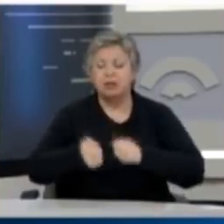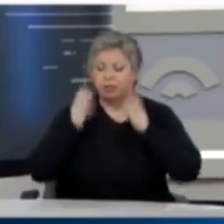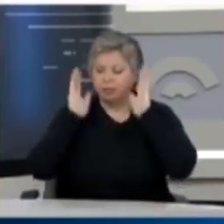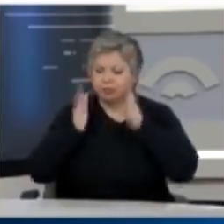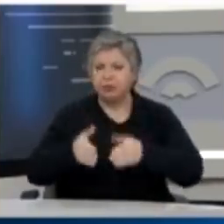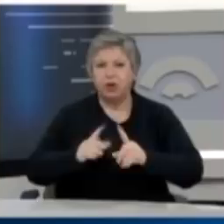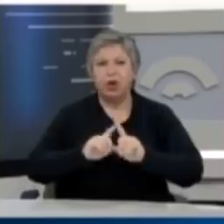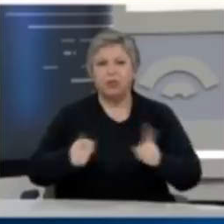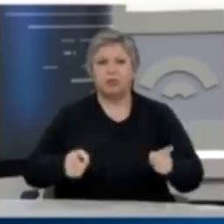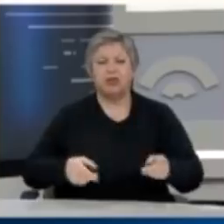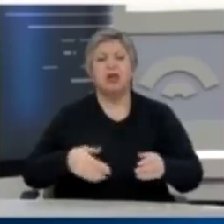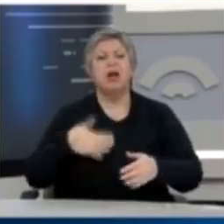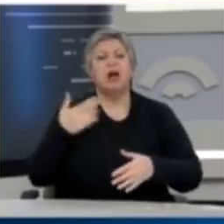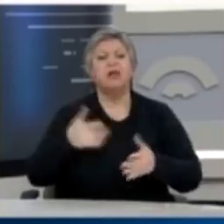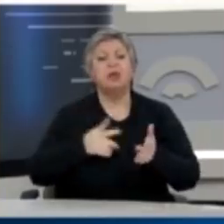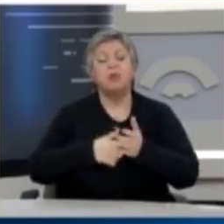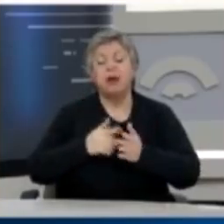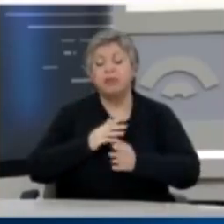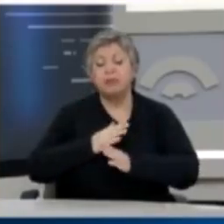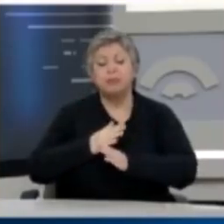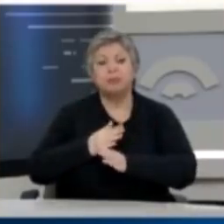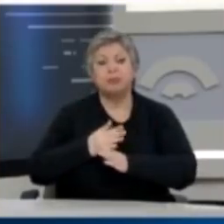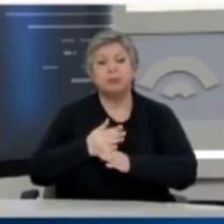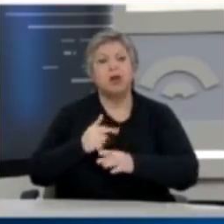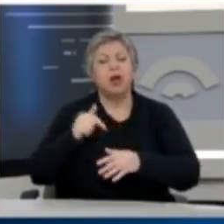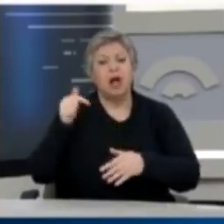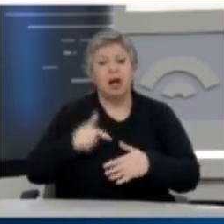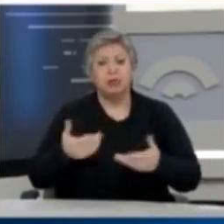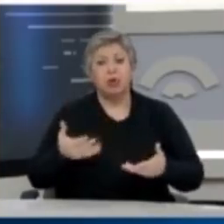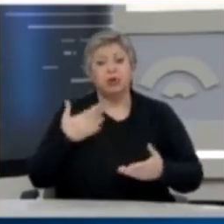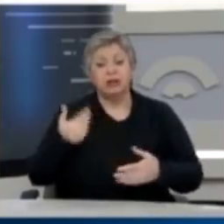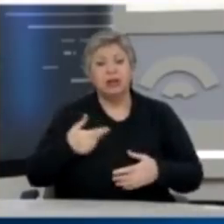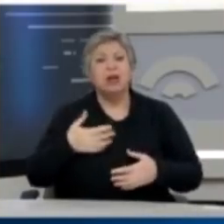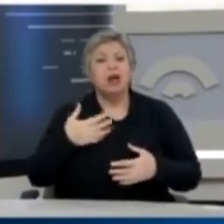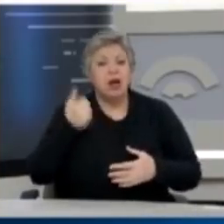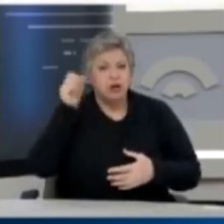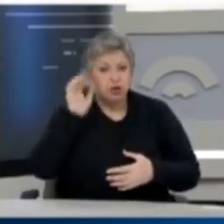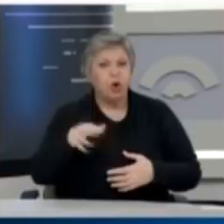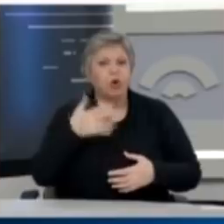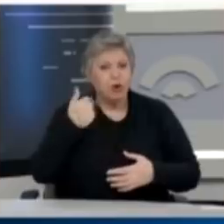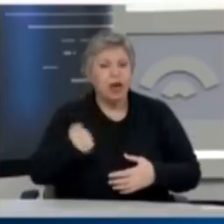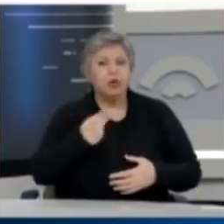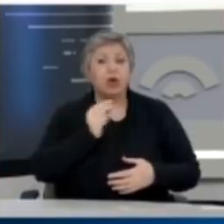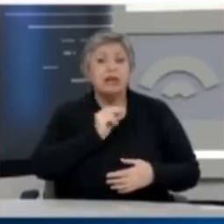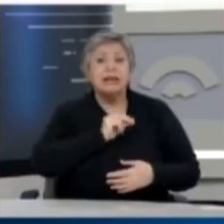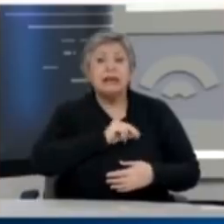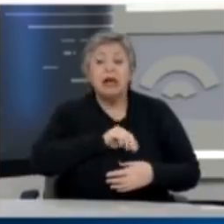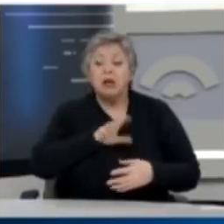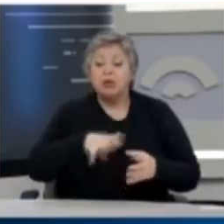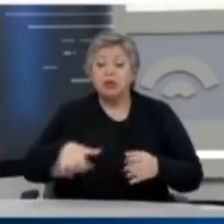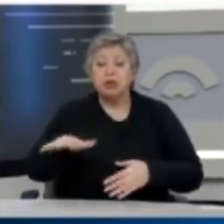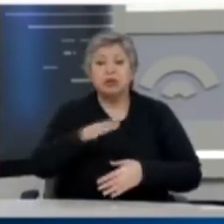εμπόδια, να ανοίγει το δρόμο για ριζικές αλλαγές προς οφελός του. Ο δεύτερος στόχος της συνταγματικής